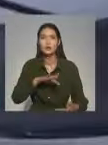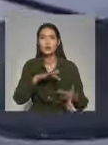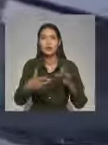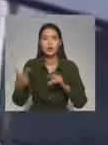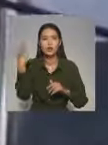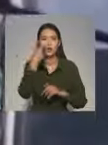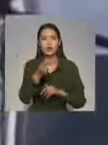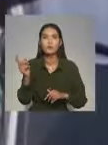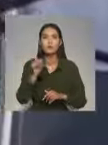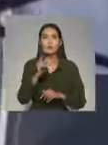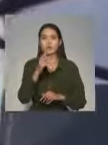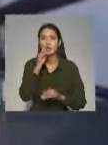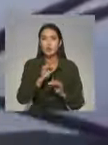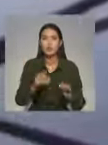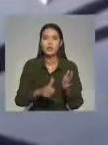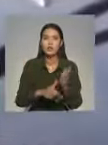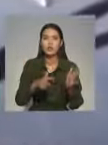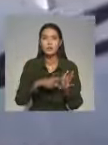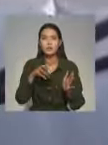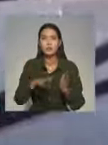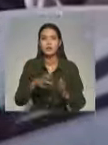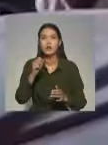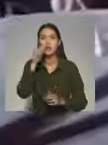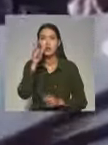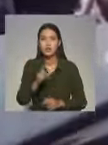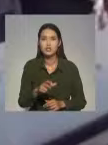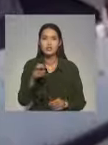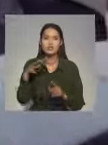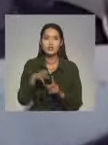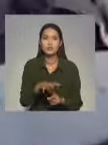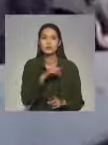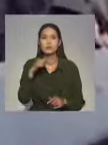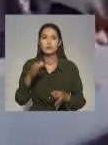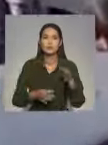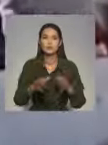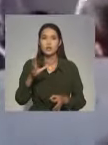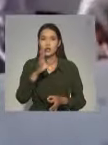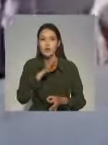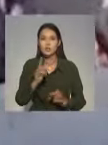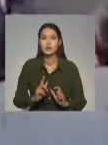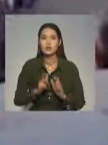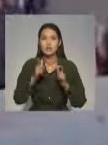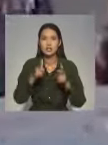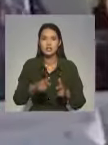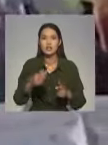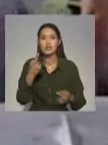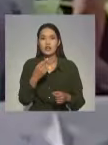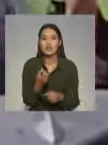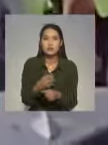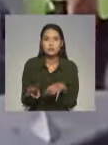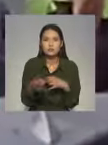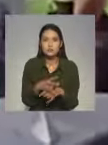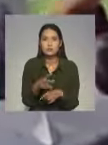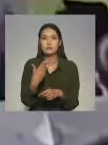облетела информация о том, что малышке 6-7 лет, а горожане едва не кинулись вершить самосуд. Зарегистрирован факт по статье